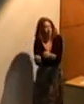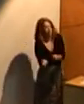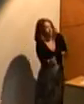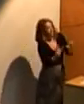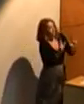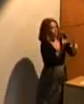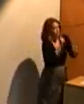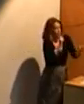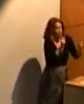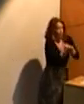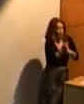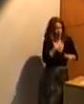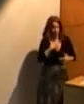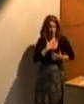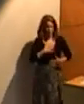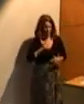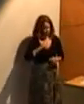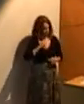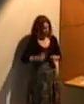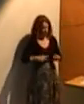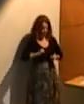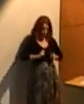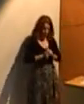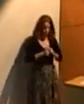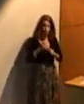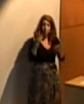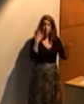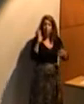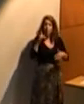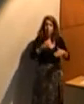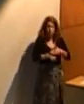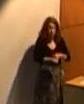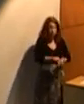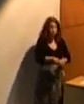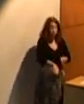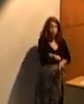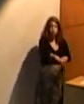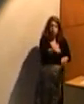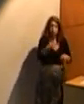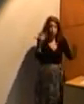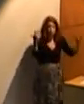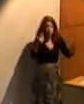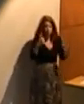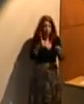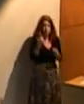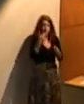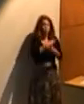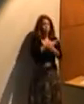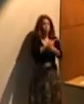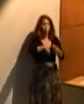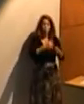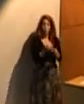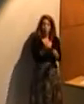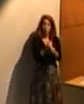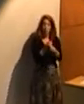moto approprié et appropriée autrui mais descendant par exemple en construisant des chromosomes des descendantes à mon